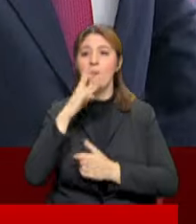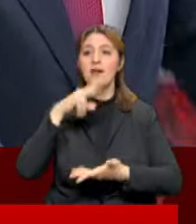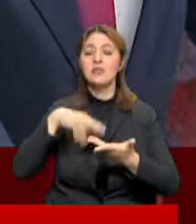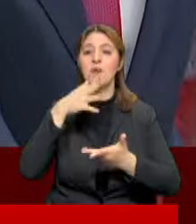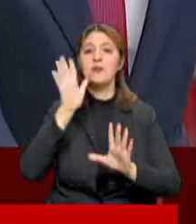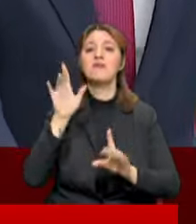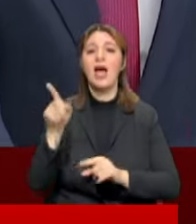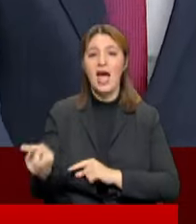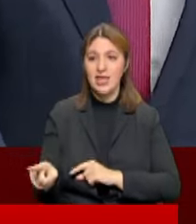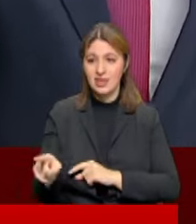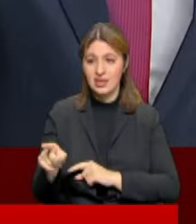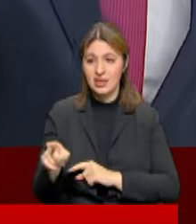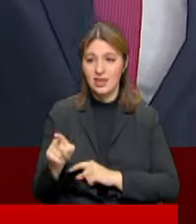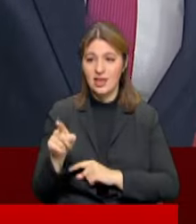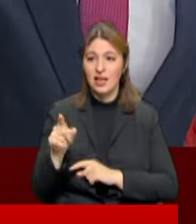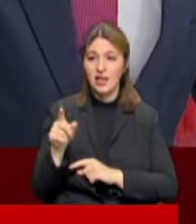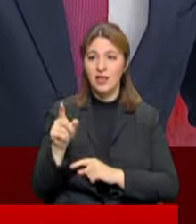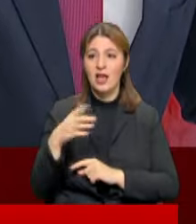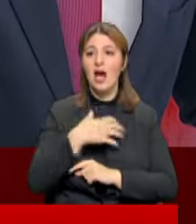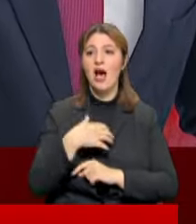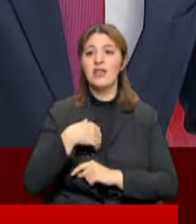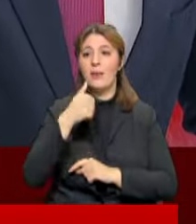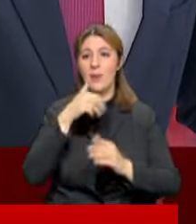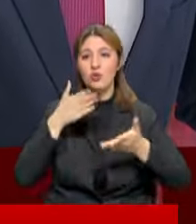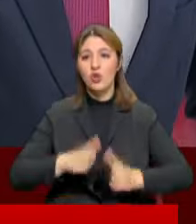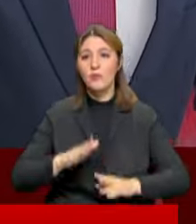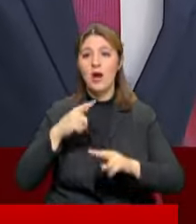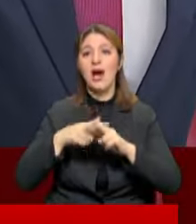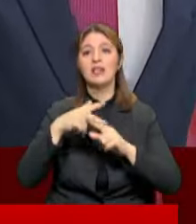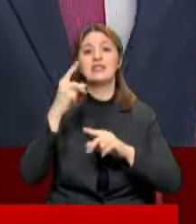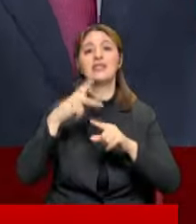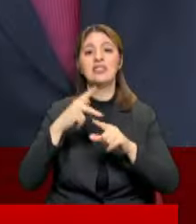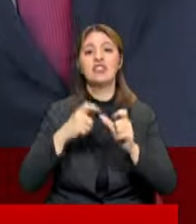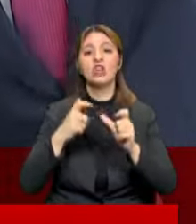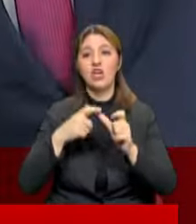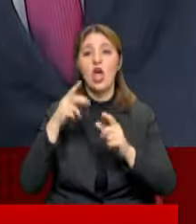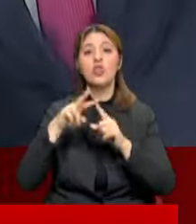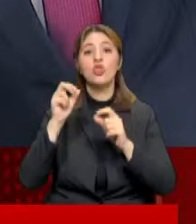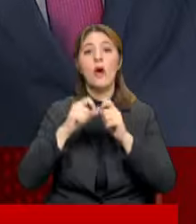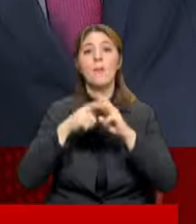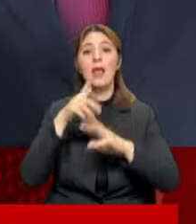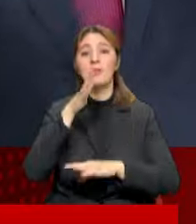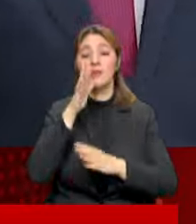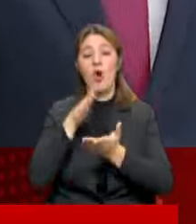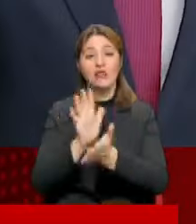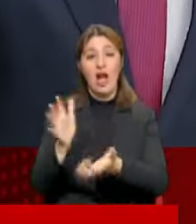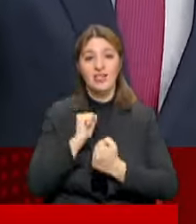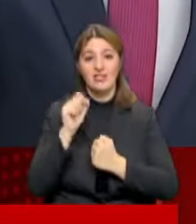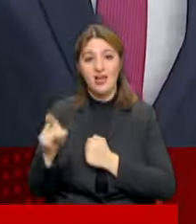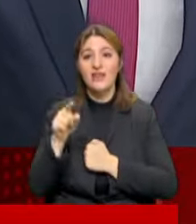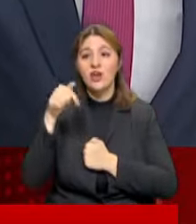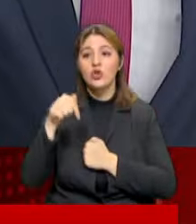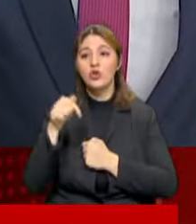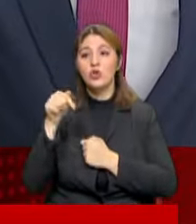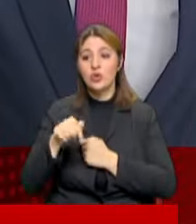yazma bilmeyen anne babadan doğuma Aziz sancar'ı Nobel bilim ödülüne taşıyan ve Cumhuriyet